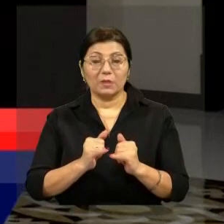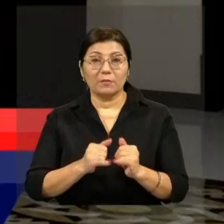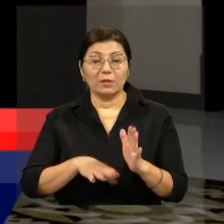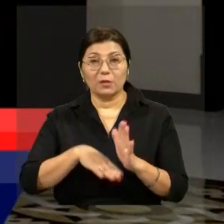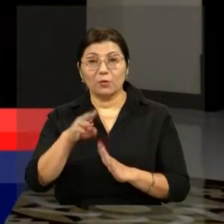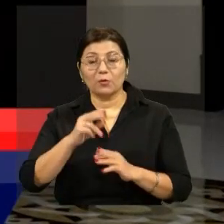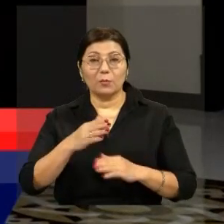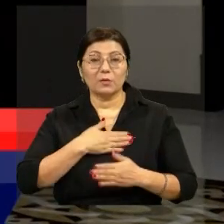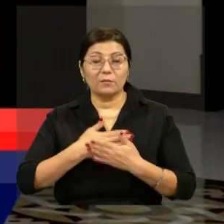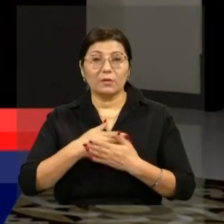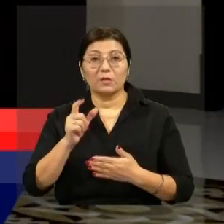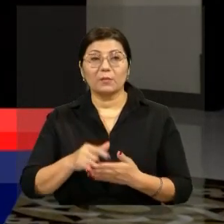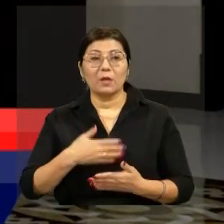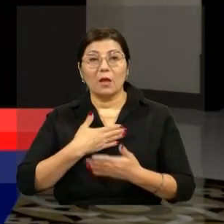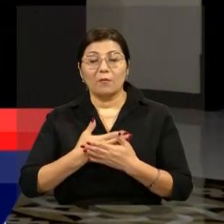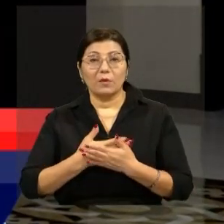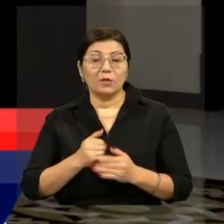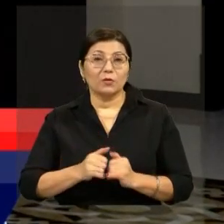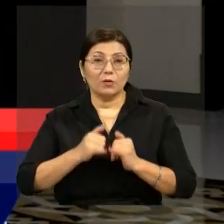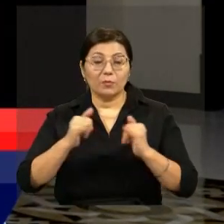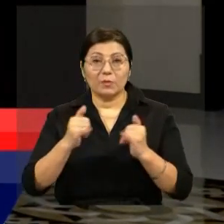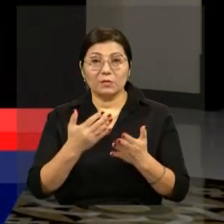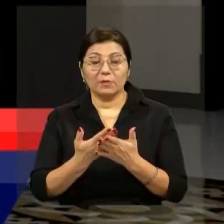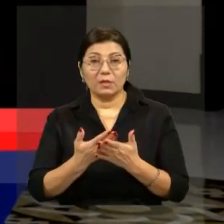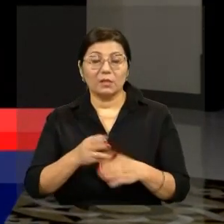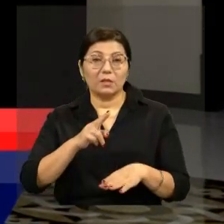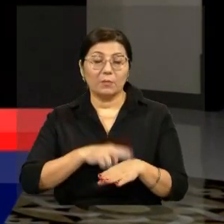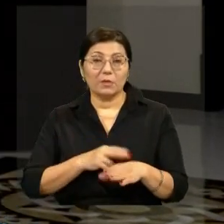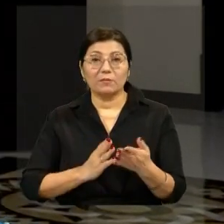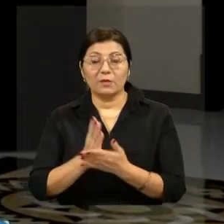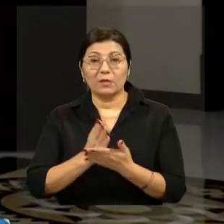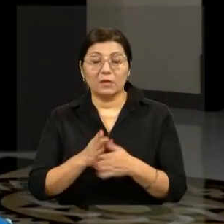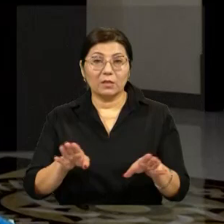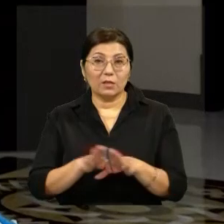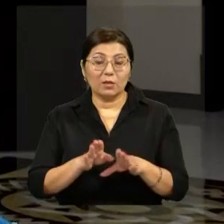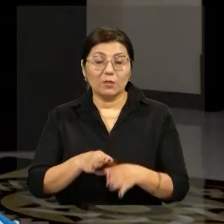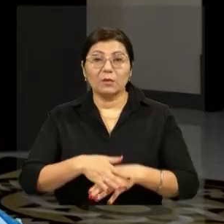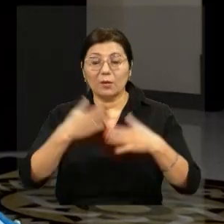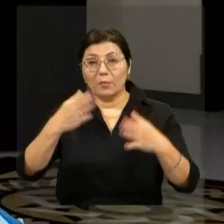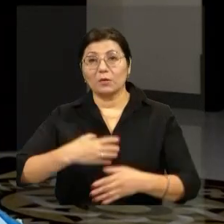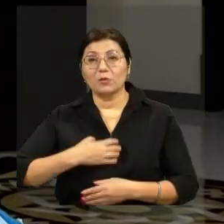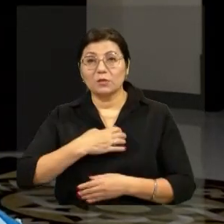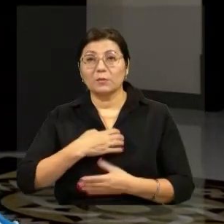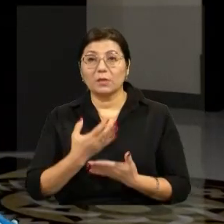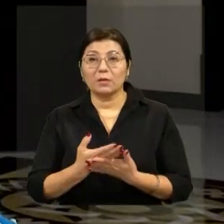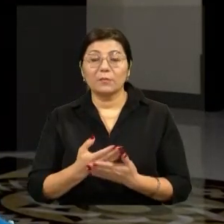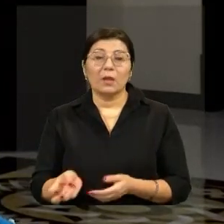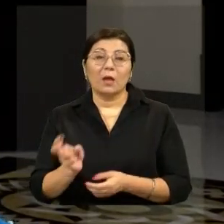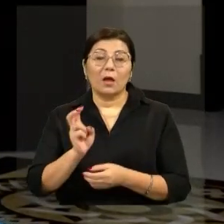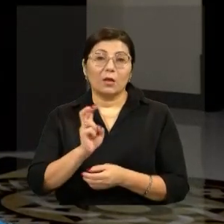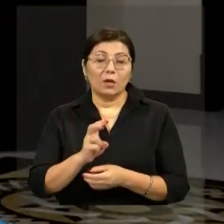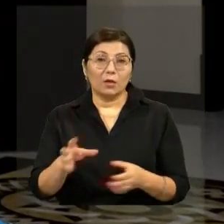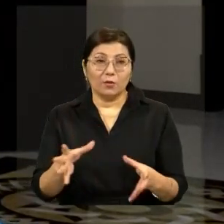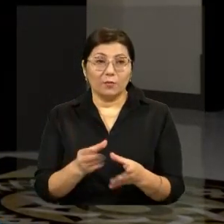Роль волонтеров для казахстанского общества велика. Для полицейской службы добровольцы также имеют большое значение. Они выезжают с нами в